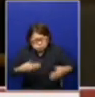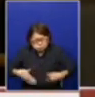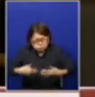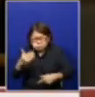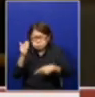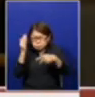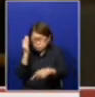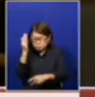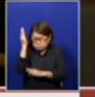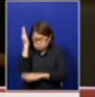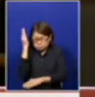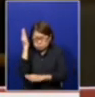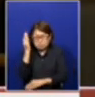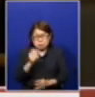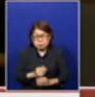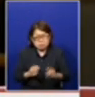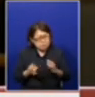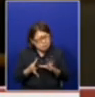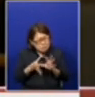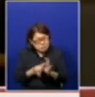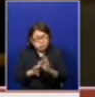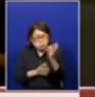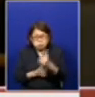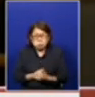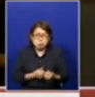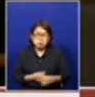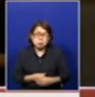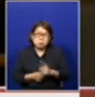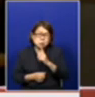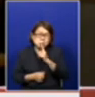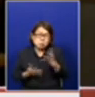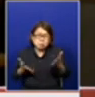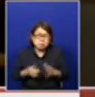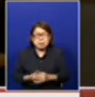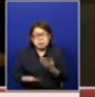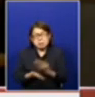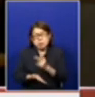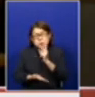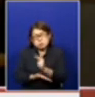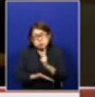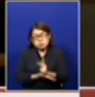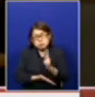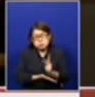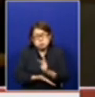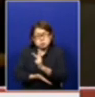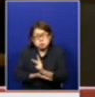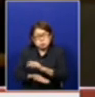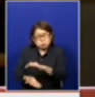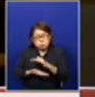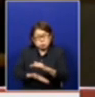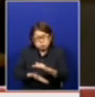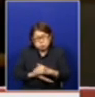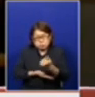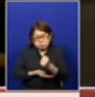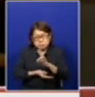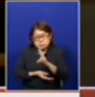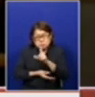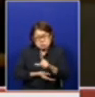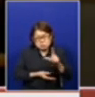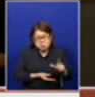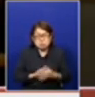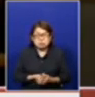เลยท่านกู้เงินใช้เงินงบประมาณมา17 ล้านล้านแค่ท่านประกาศว่าใช้เงิน